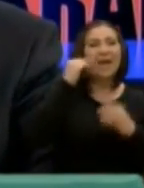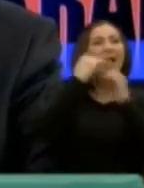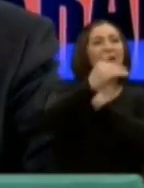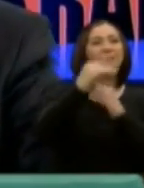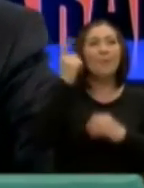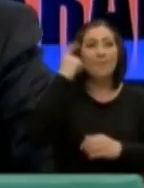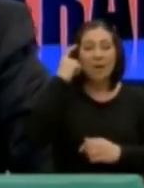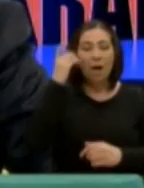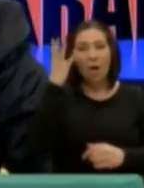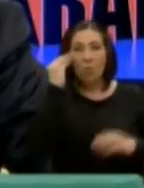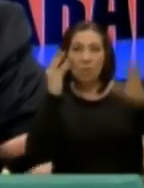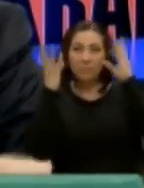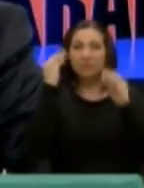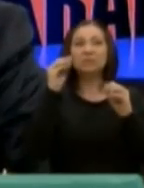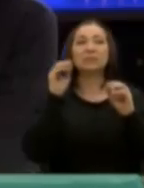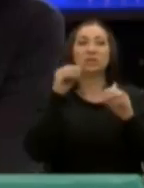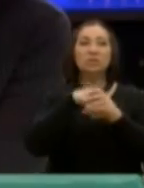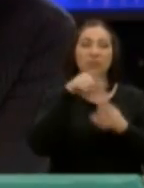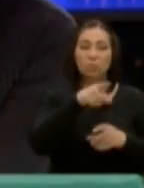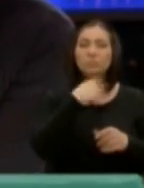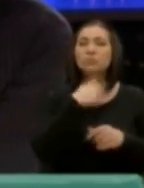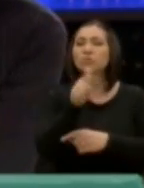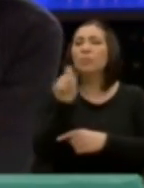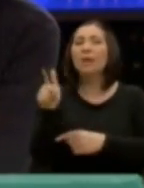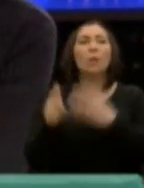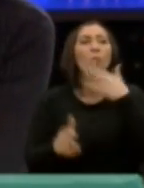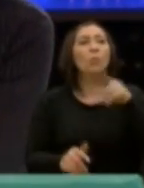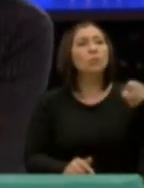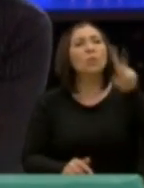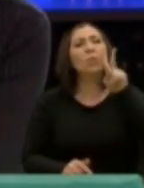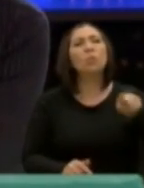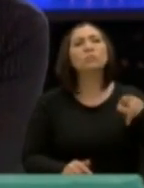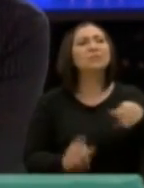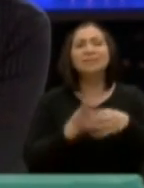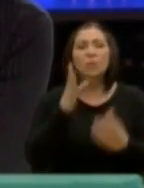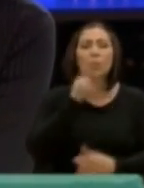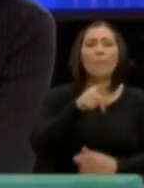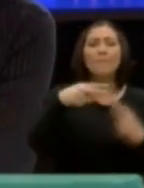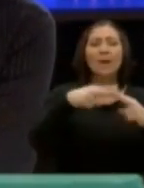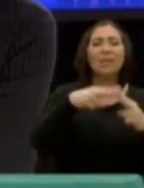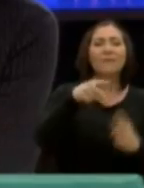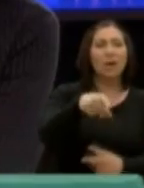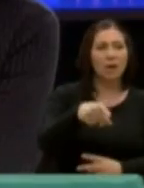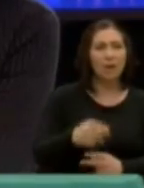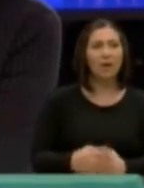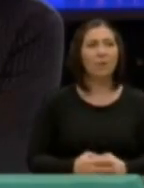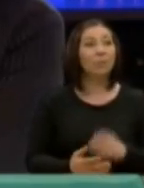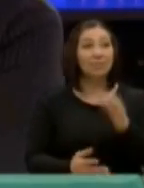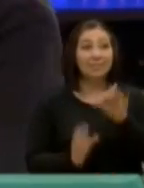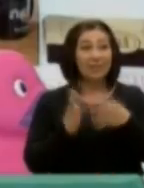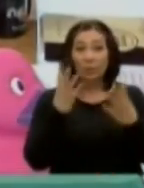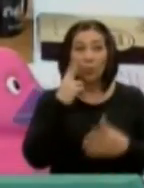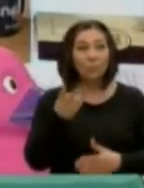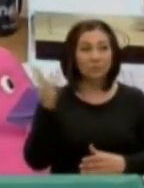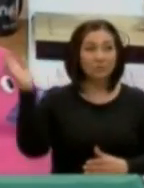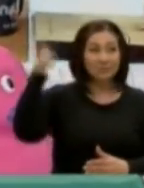ayrılmıştır. Bizim peki, şubemiz yoktur. Şimdi şuradaki, burada gördüğümüz neler görüyoruz burada? Baklava. Burada neler görmüyoruz ki?